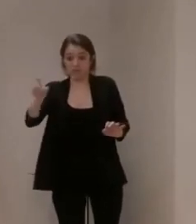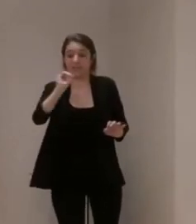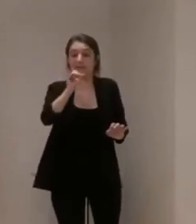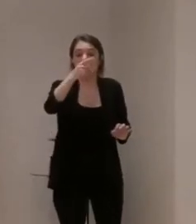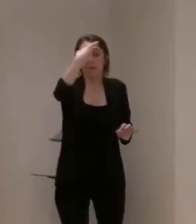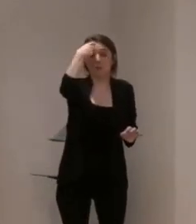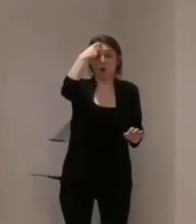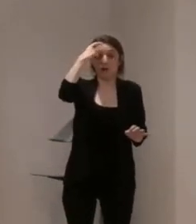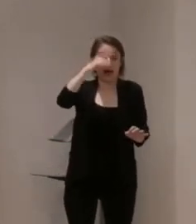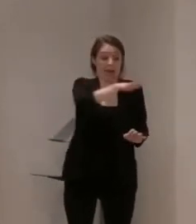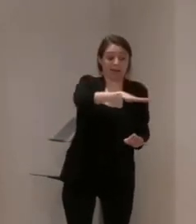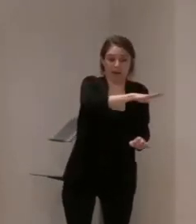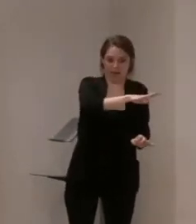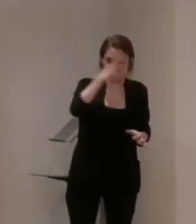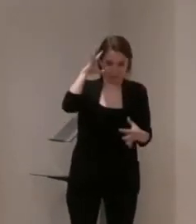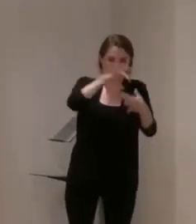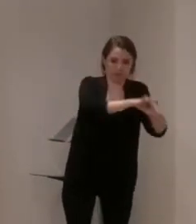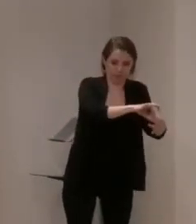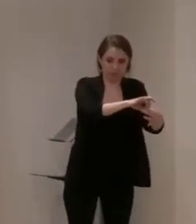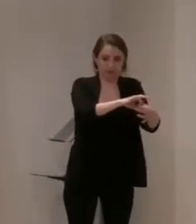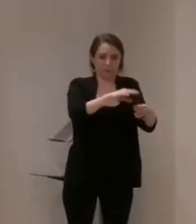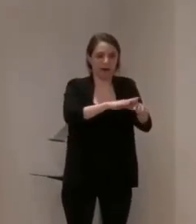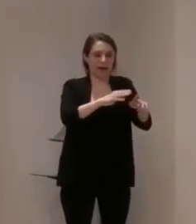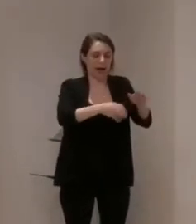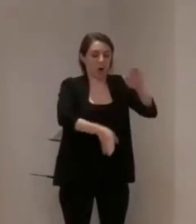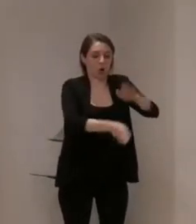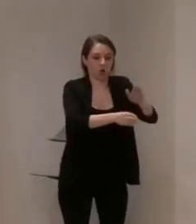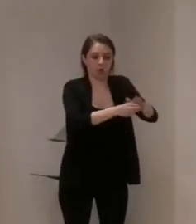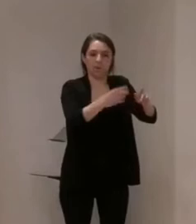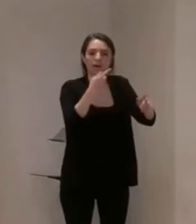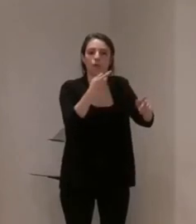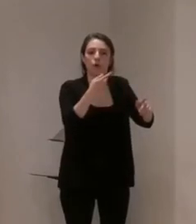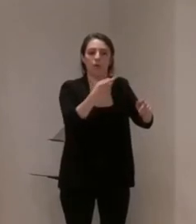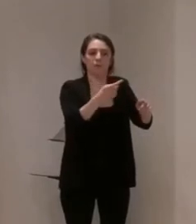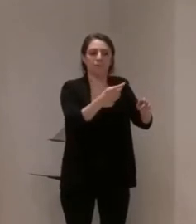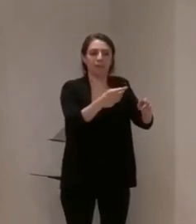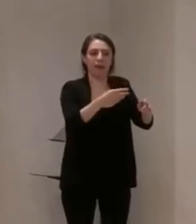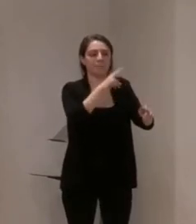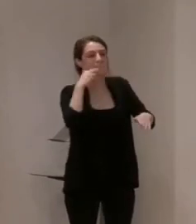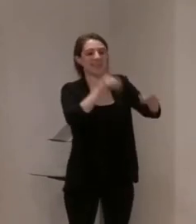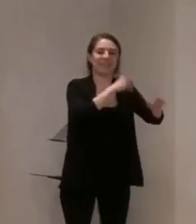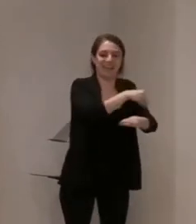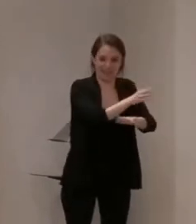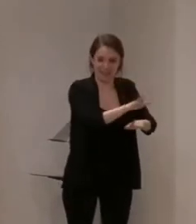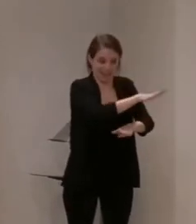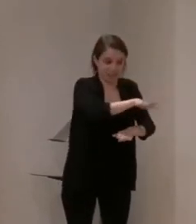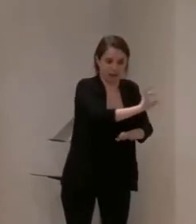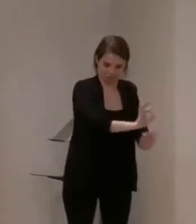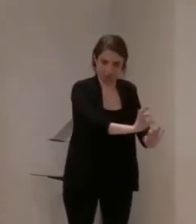amb els llocs, anem amb els llocs per preservar la vitalitat d'aquesta memòria. I per tant, el que passa en els llocs